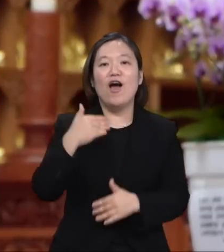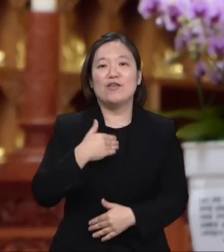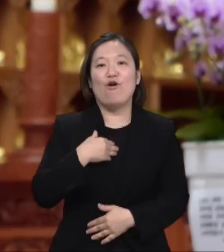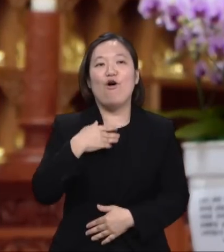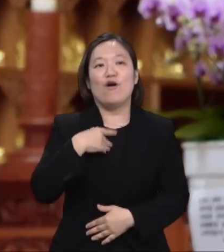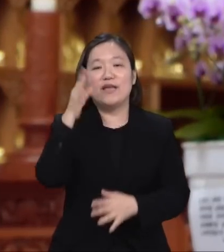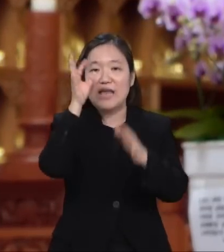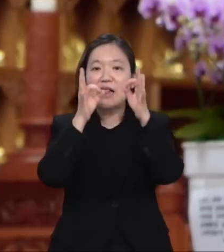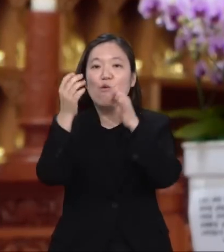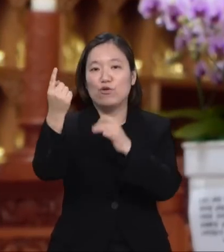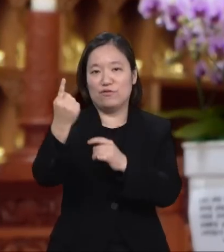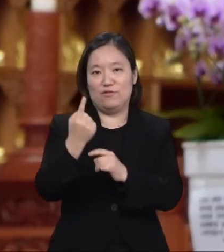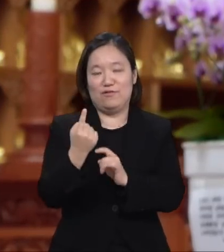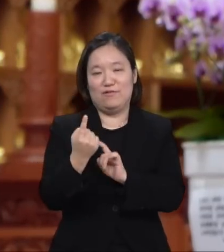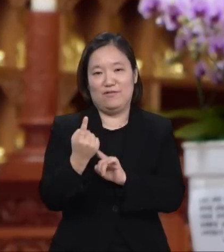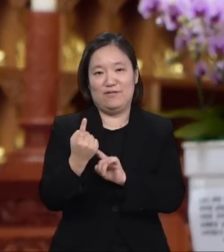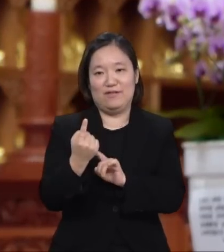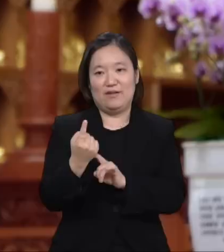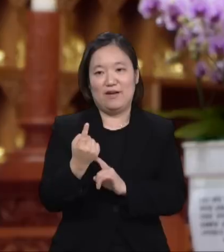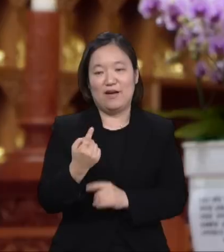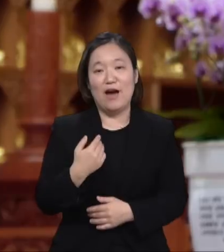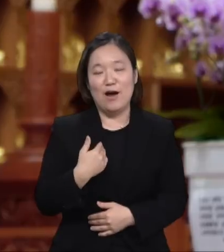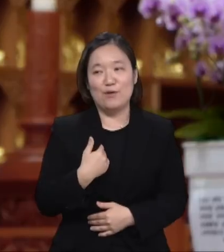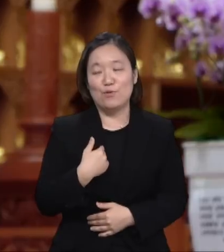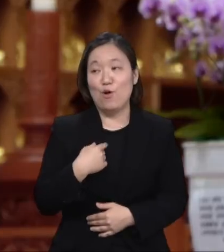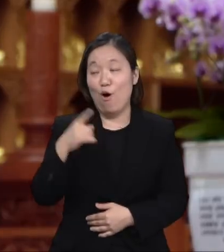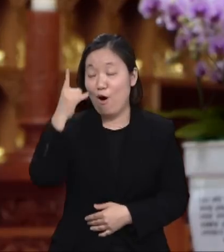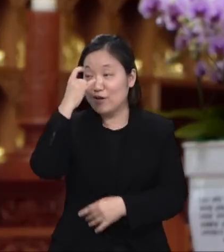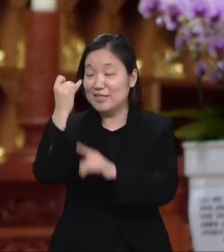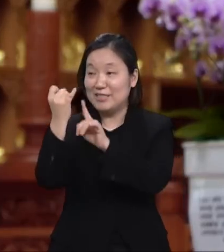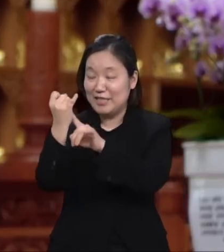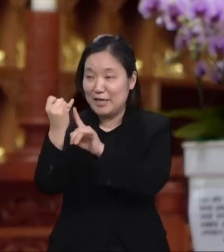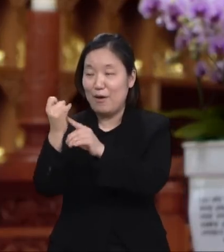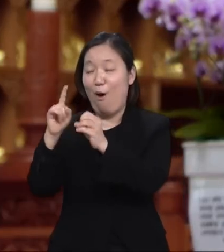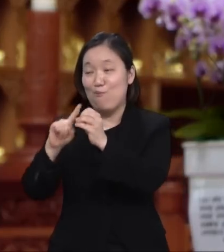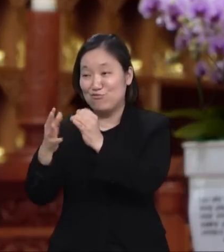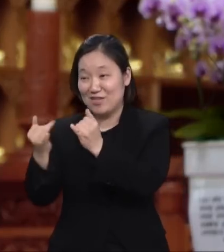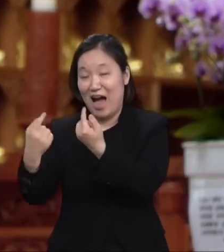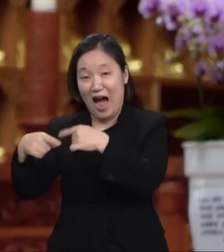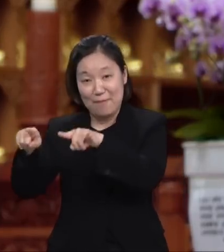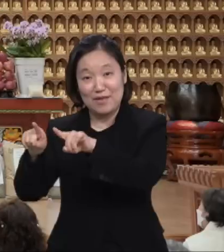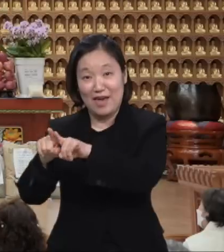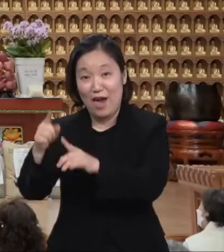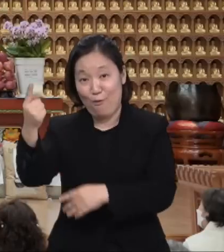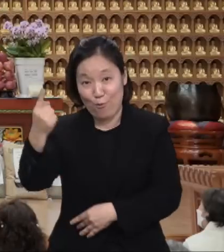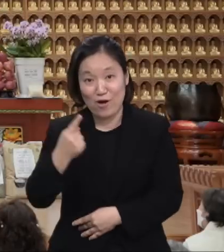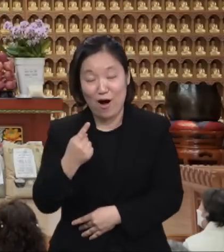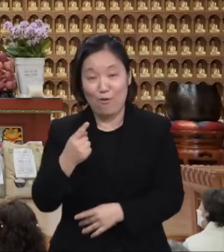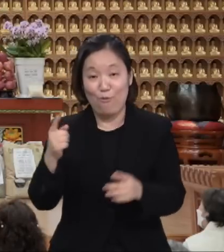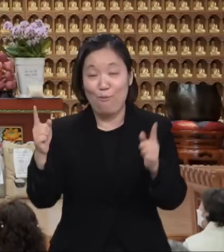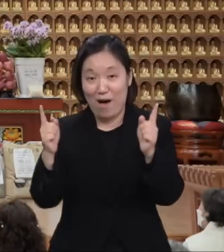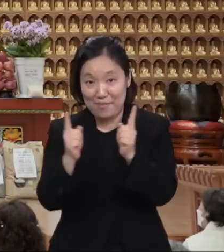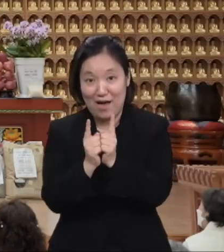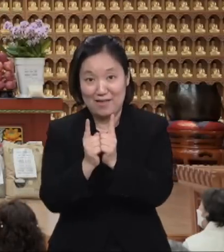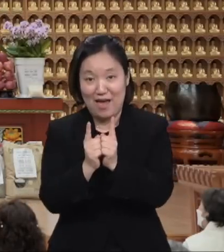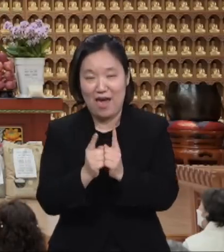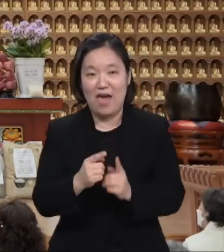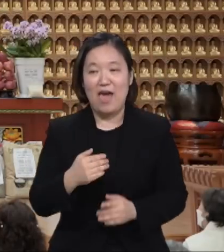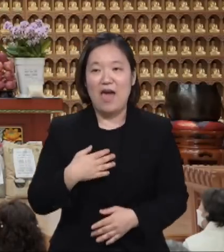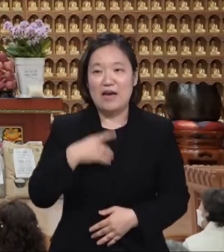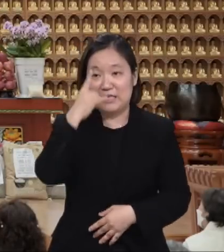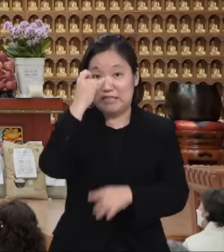찾아오셨어요 그래서 이제 오셔 가지고 이제 당신의 자서전격인 자서전격인 이제